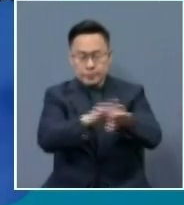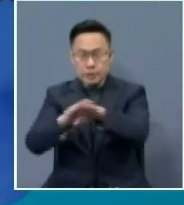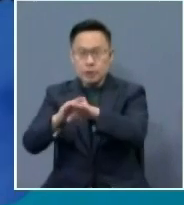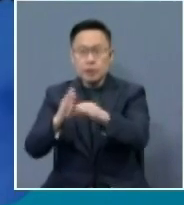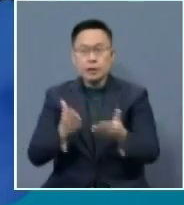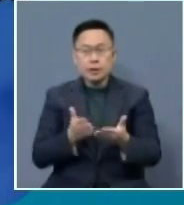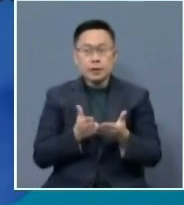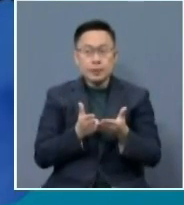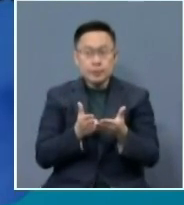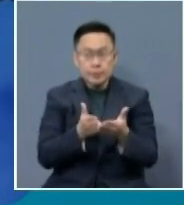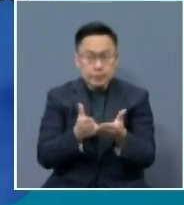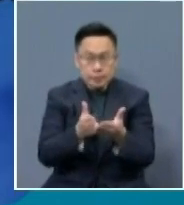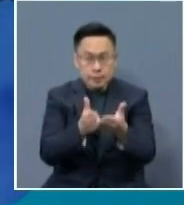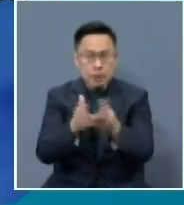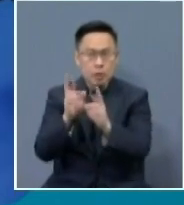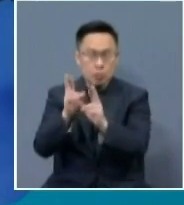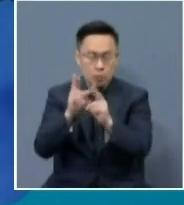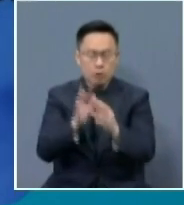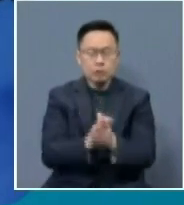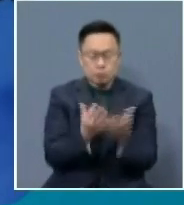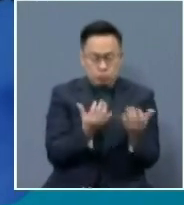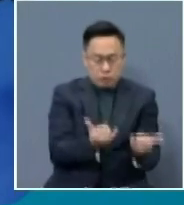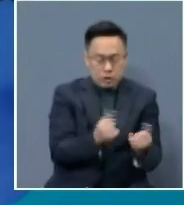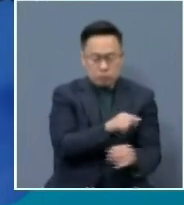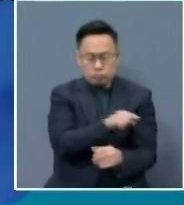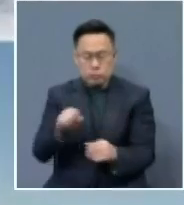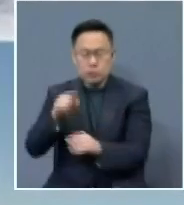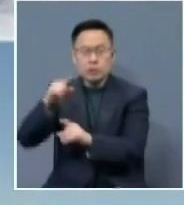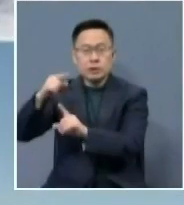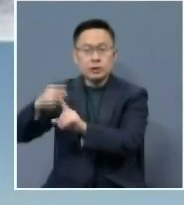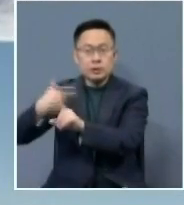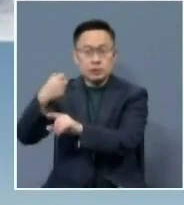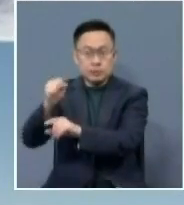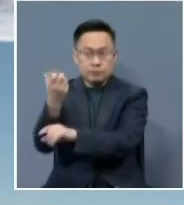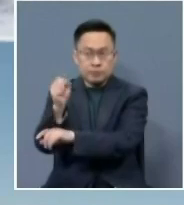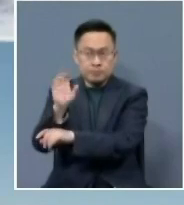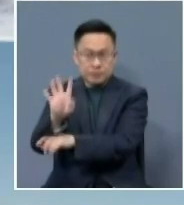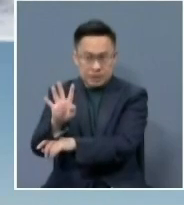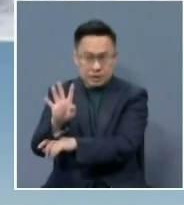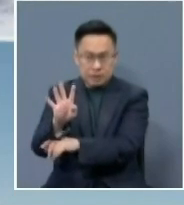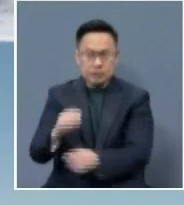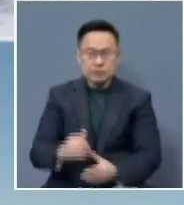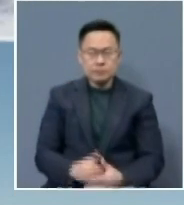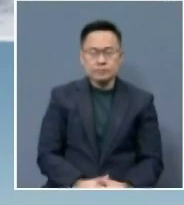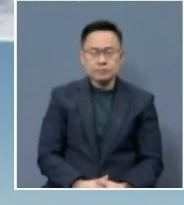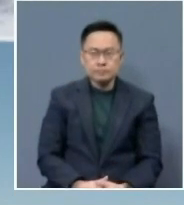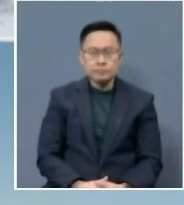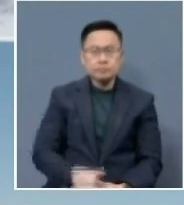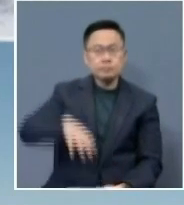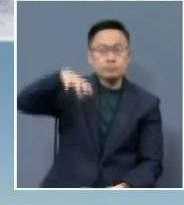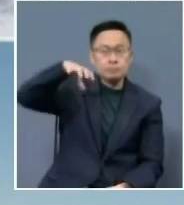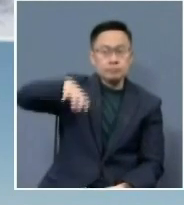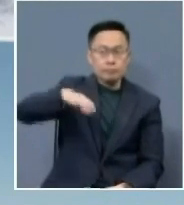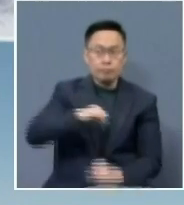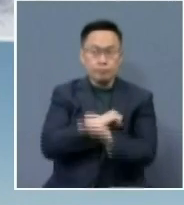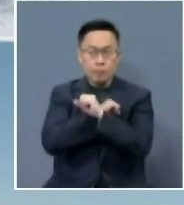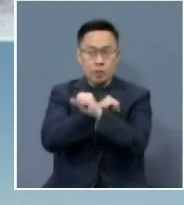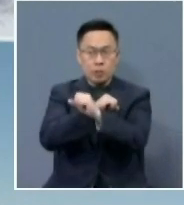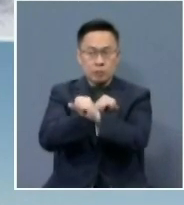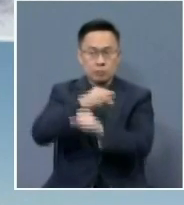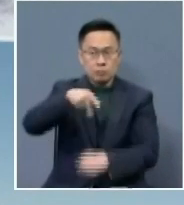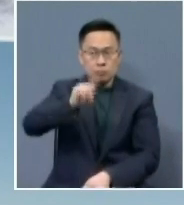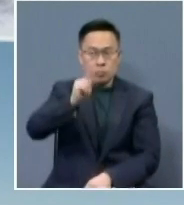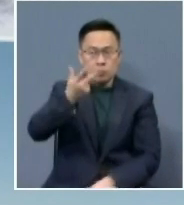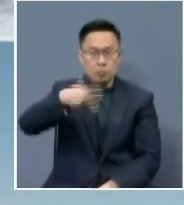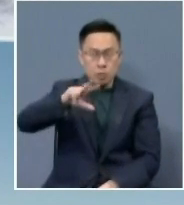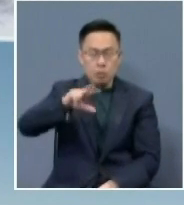ระวังจนถึงวันที่ 14ตุลาคมเลยนะคะขณะที่ข้อมูลของกรมป้องกันและบรรเทาสาธารณภัยค่ะแจ้งเ